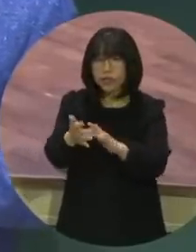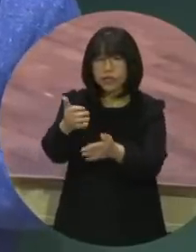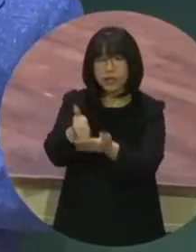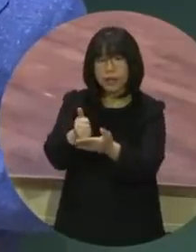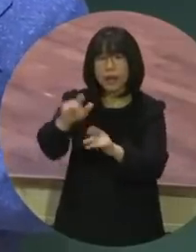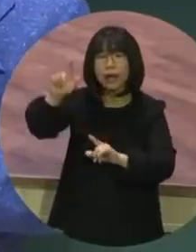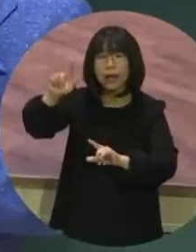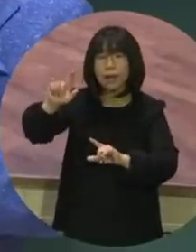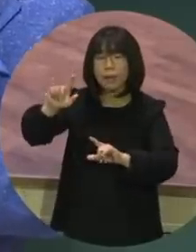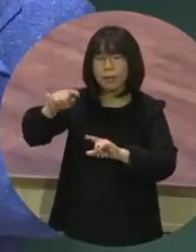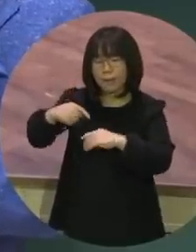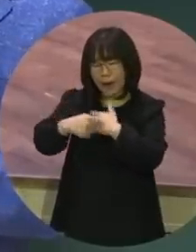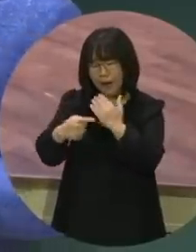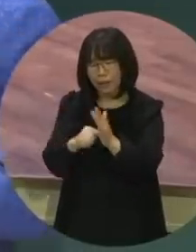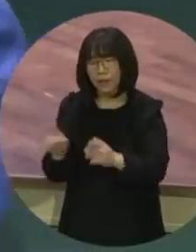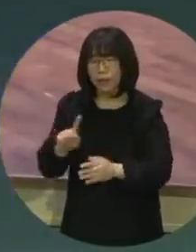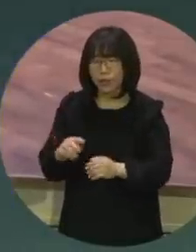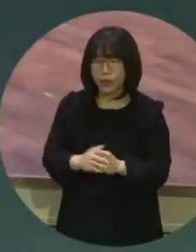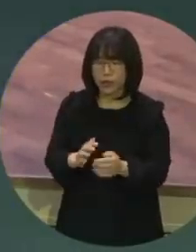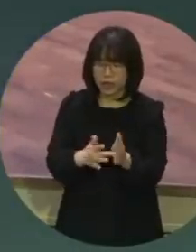예수 그리스도가 가진 마음.